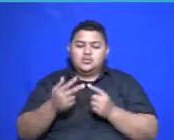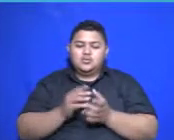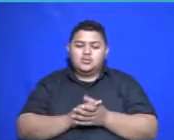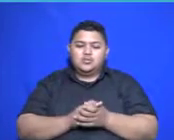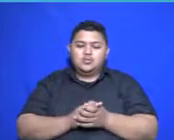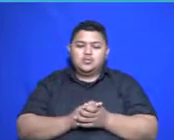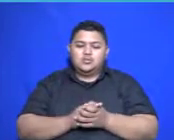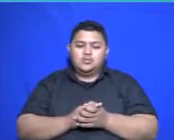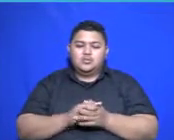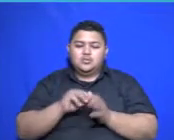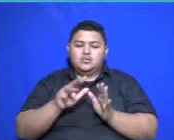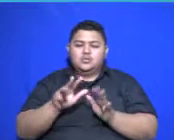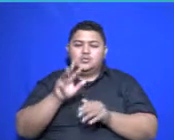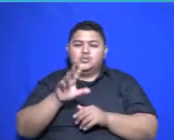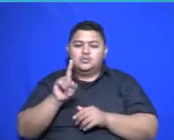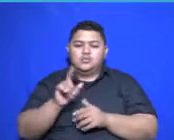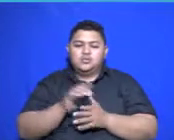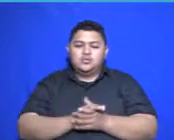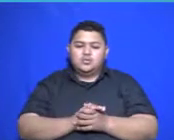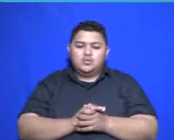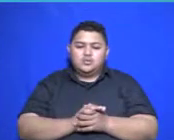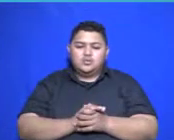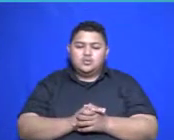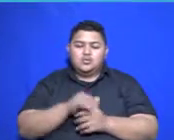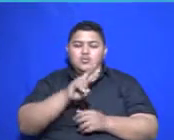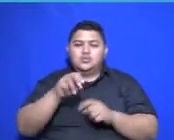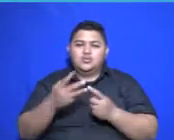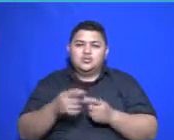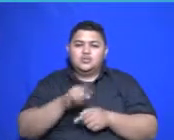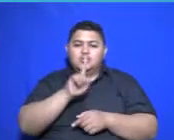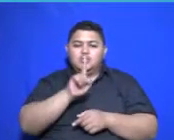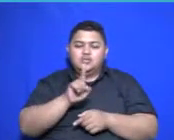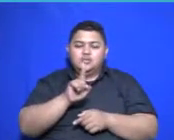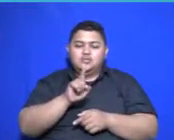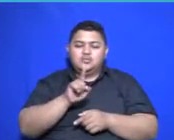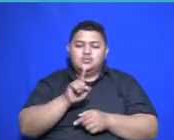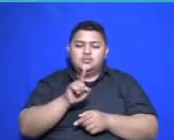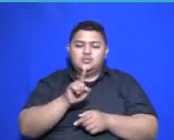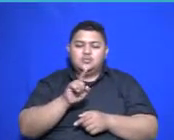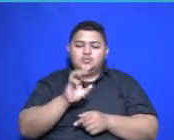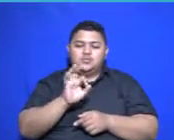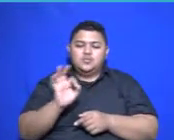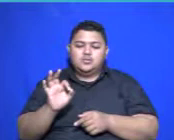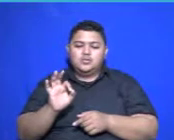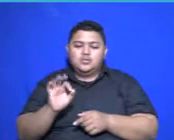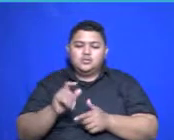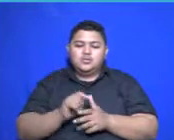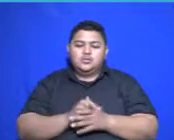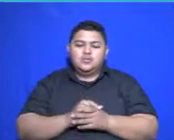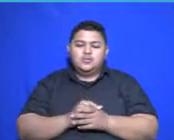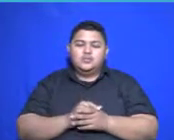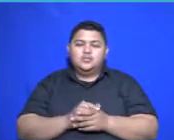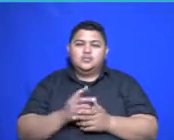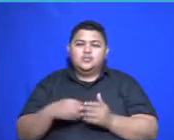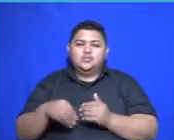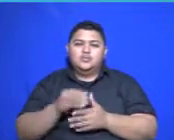meningkat 956. Target kami tahun 2019 adalah 1000 inovator atau dalam hal ini sudah menjadi startup